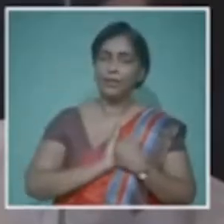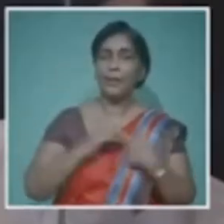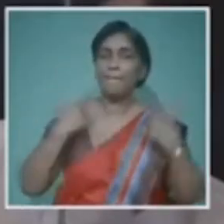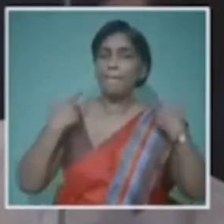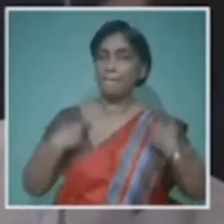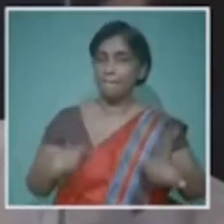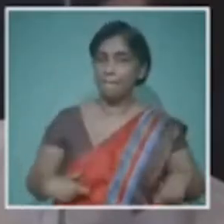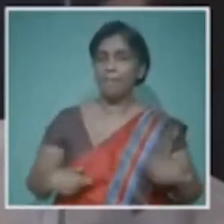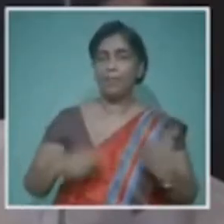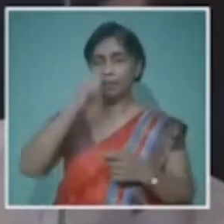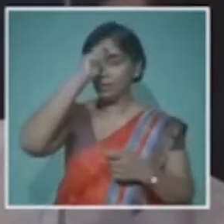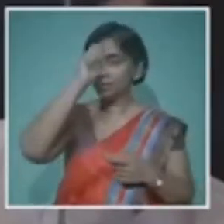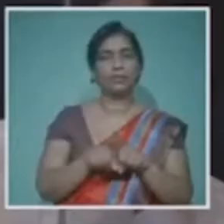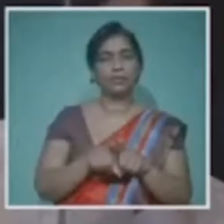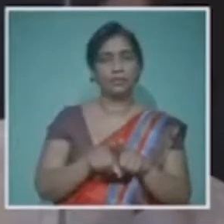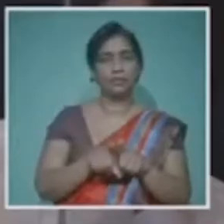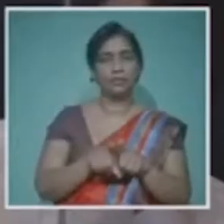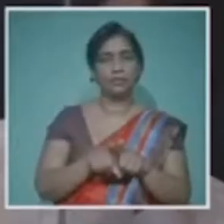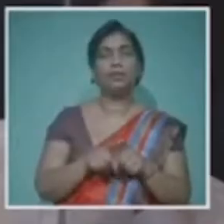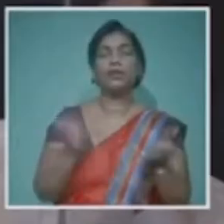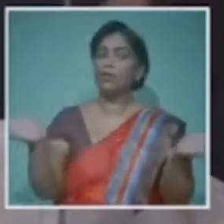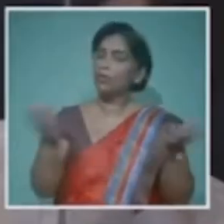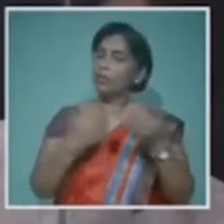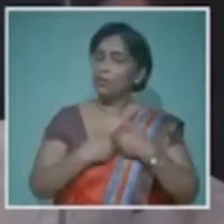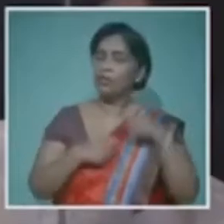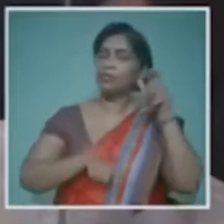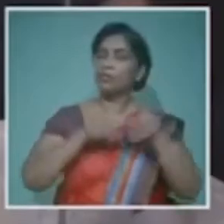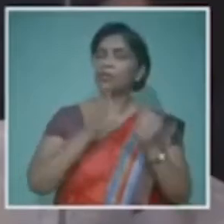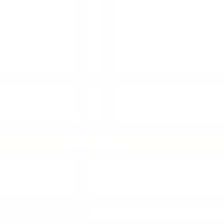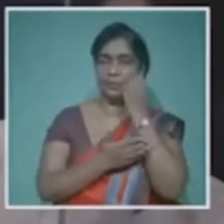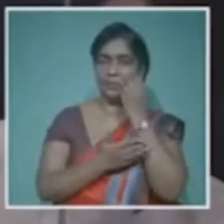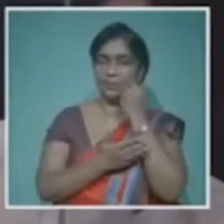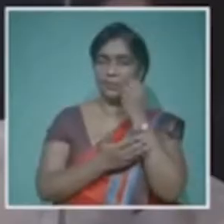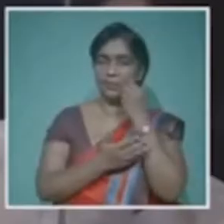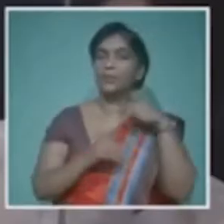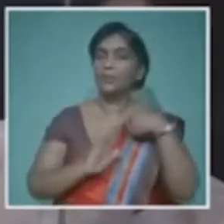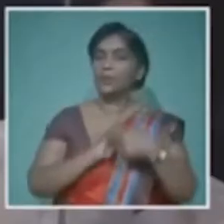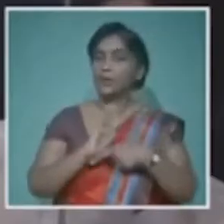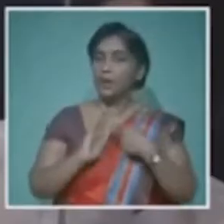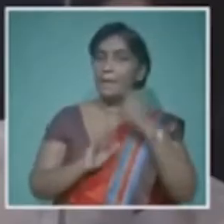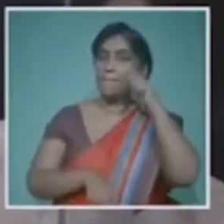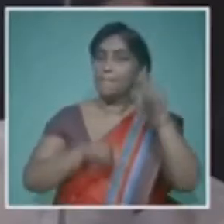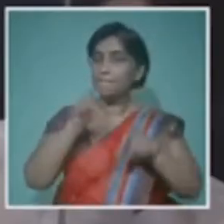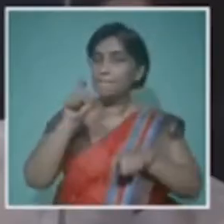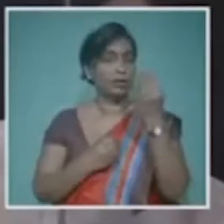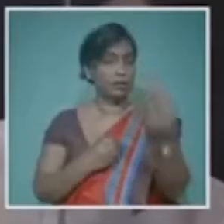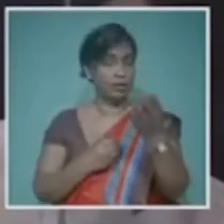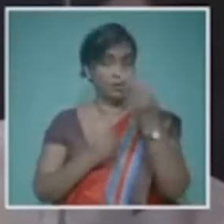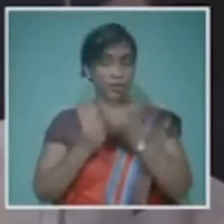රාජපක්ෂ මැතිතුමා ඇතුළු අපි සියලු දෙනාම මේ රටේ ජනතාවට